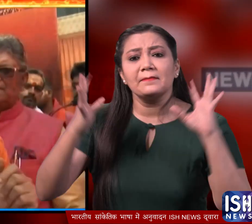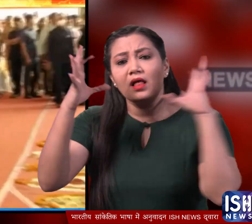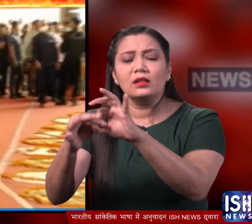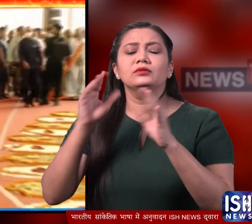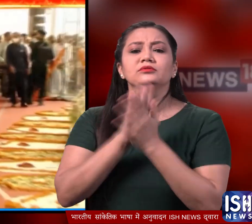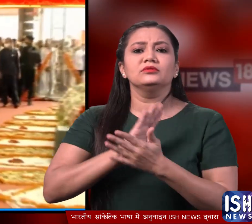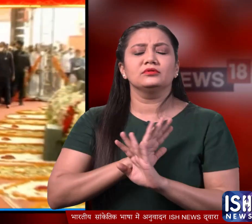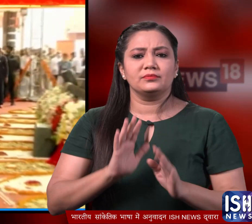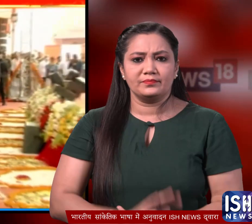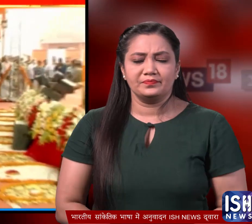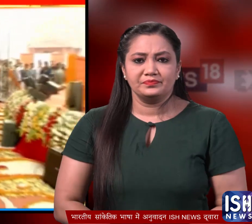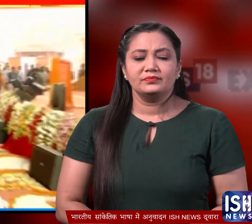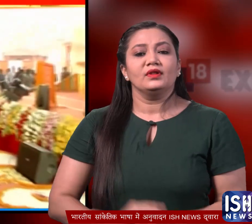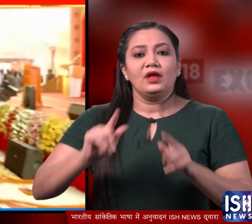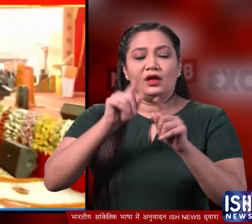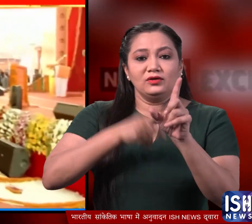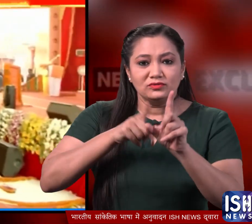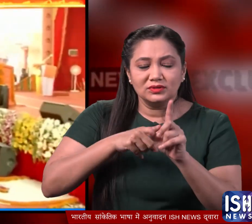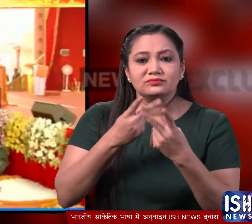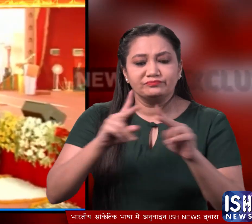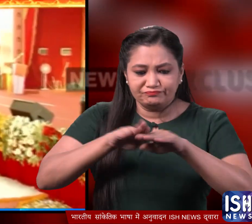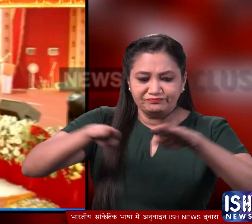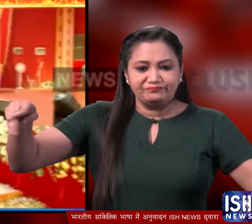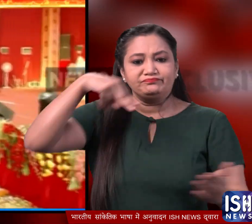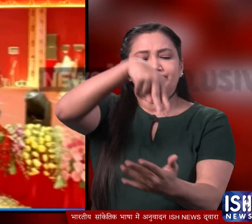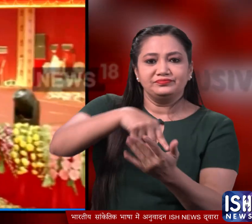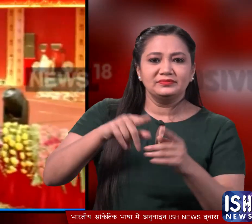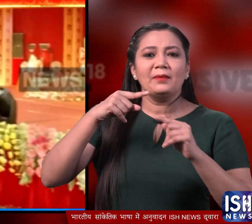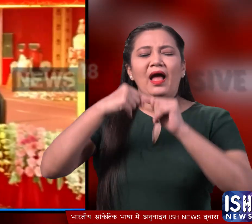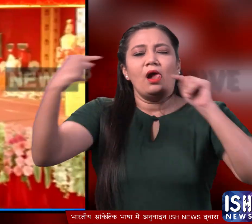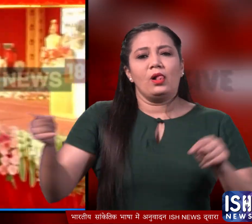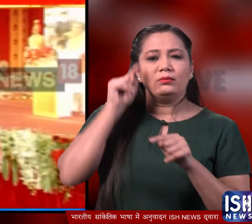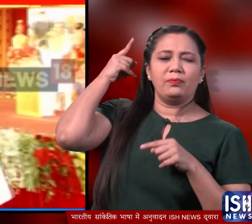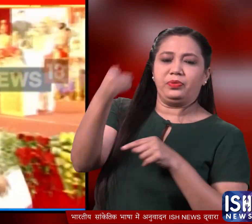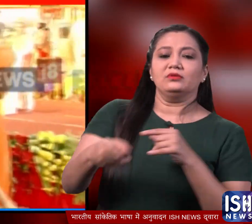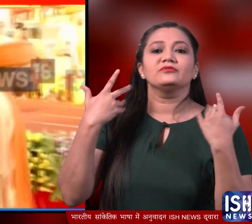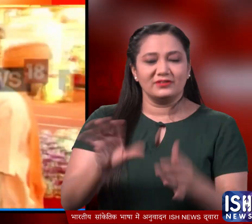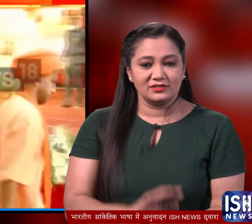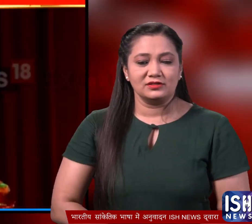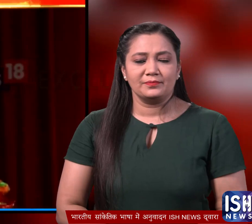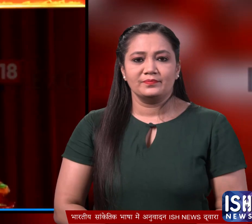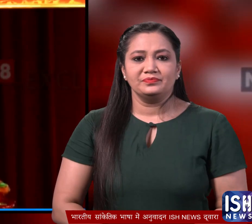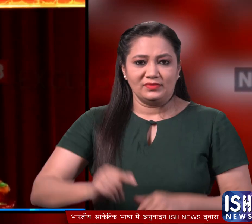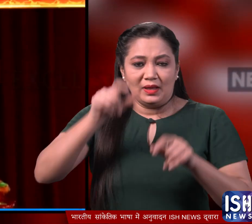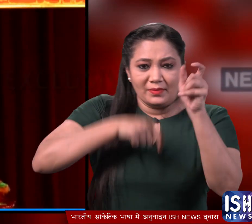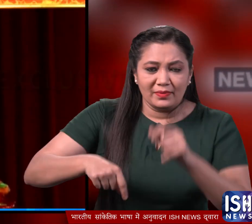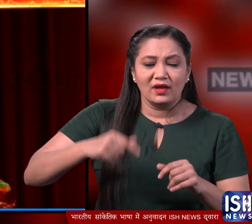جبکہ مکہ منتری یوگی آدھتنات نے ایوڈھیا کے منچ سے وپکش پر نشانہ سادھنے کا موقع نہیں چوکا